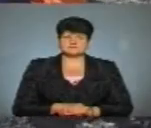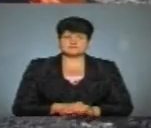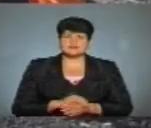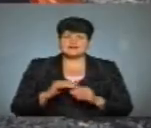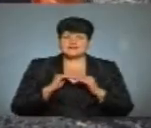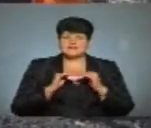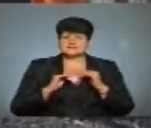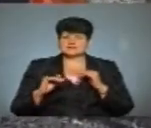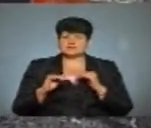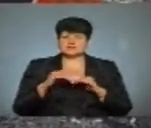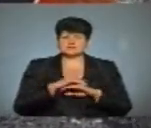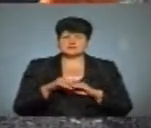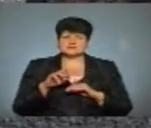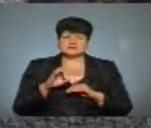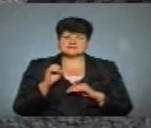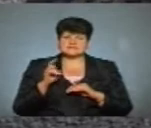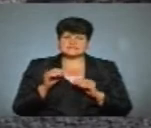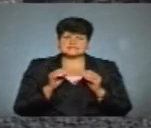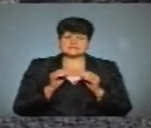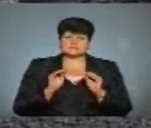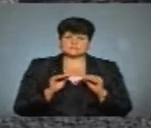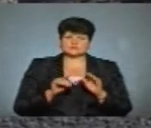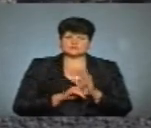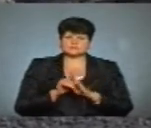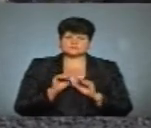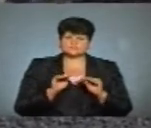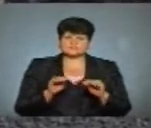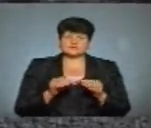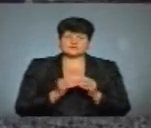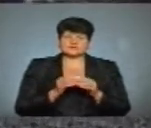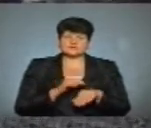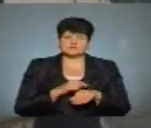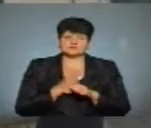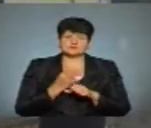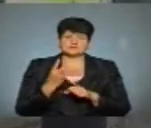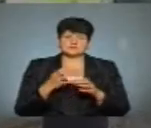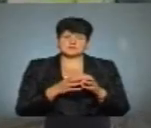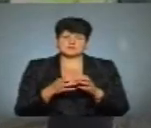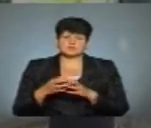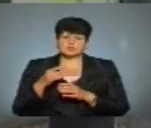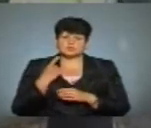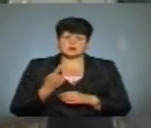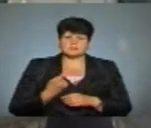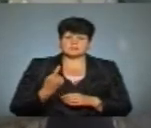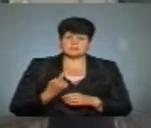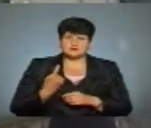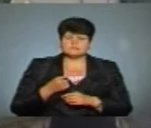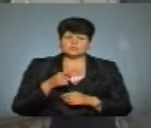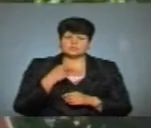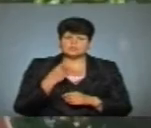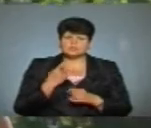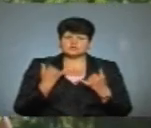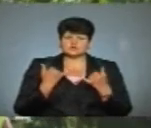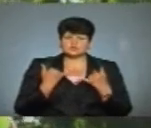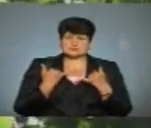Асфальт на вулиці Ярослава Стецька вкладають з 10-ї години. Працюють 2 бригади, розповідає майстер Анатолій Вітик. За його словами,